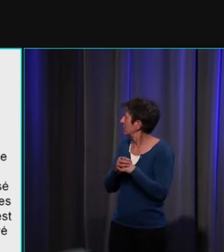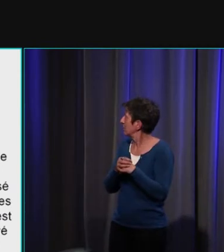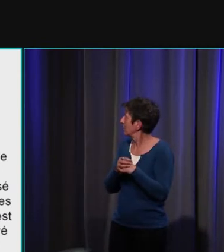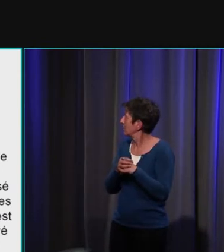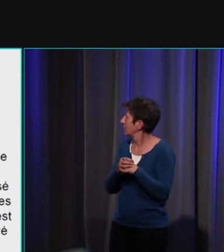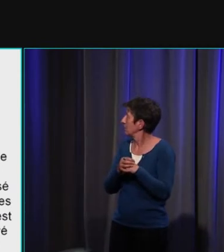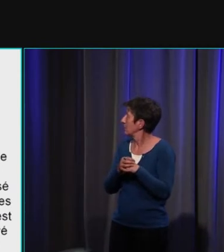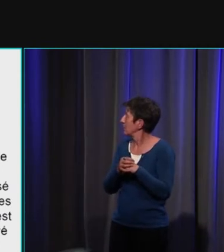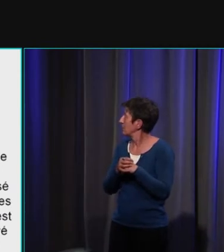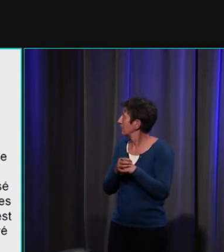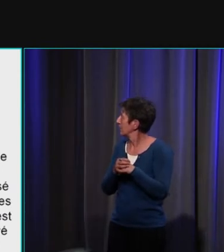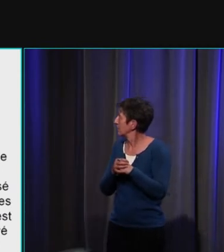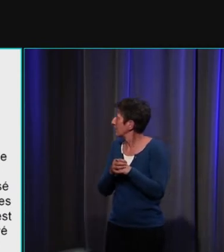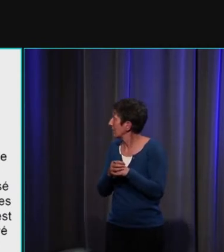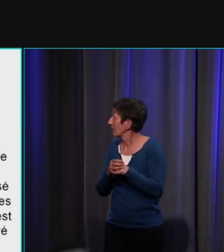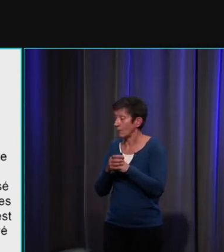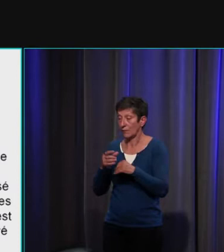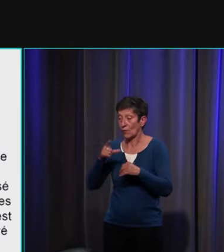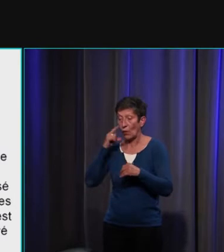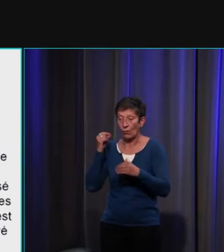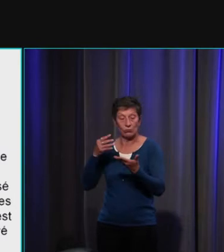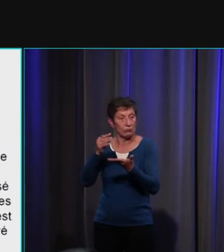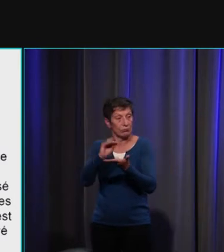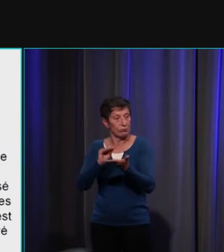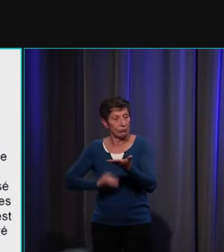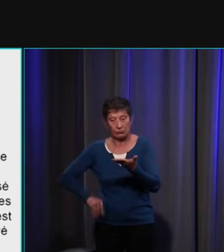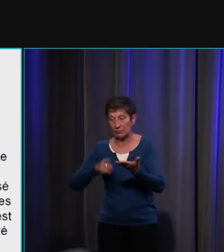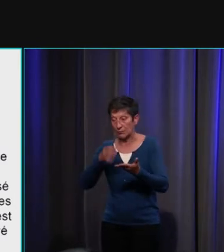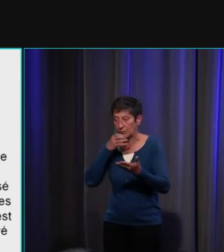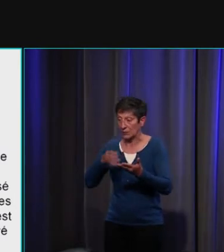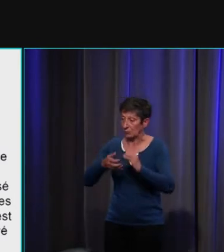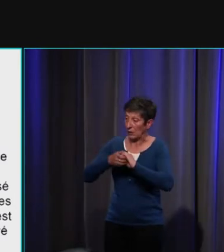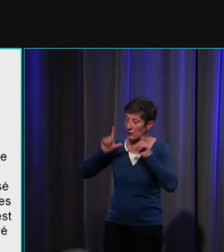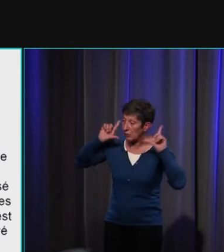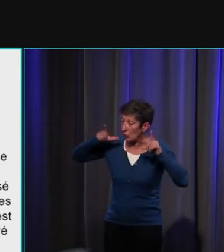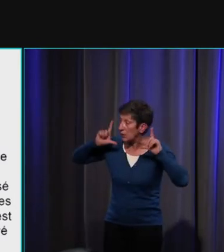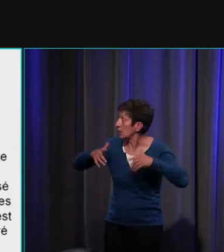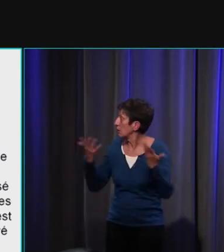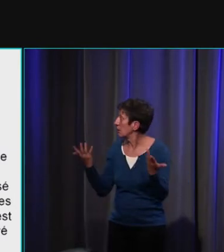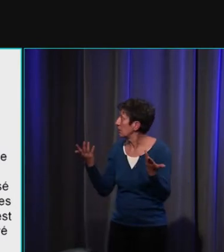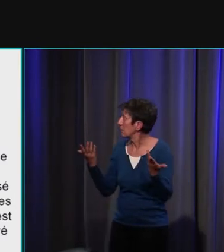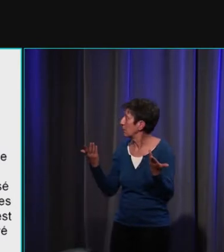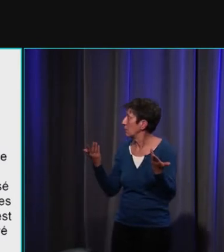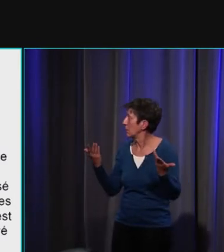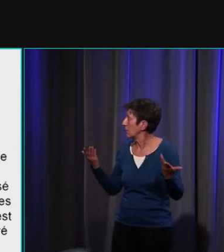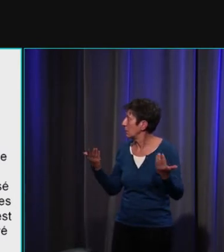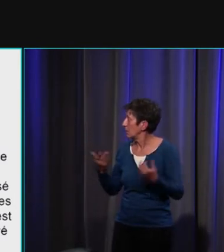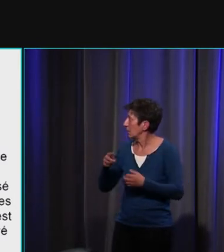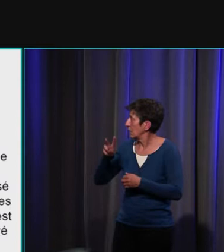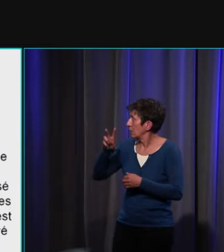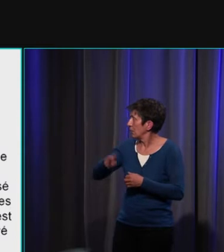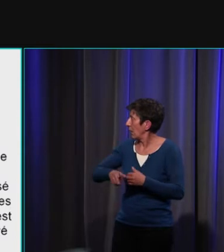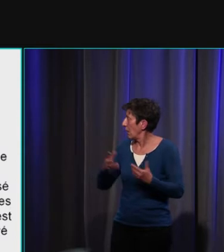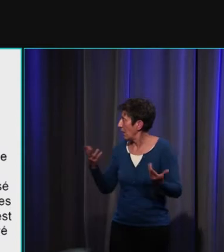cet homme tient son journal et die mes amis des templiers ça alors mais moi j'ai vu qu'ils dont l'offre events et les au début qui